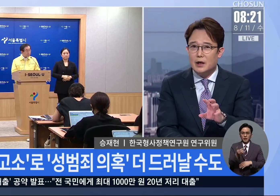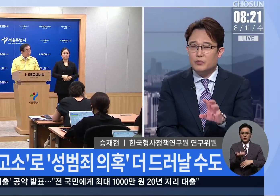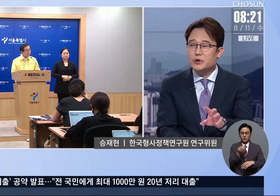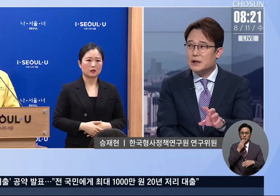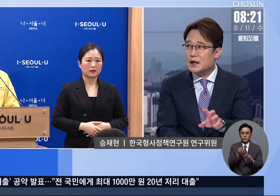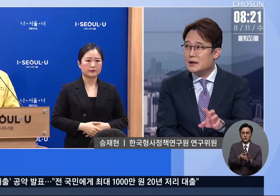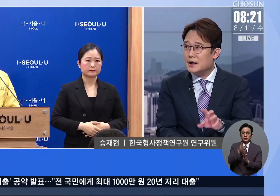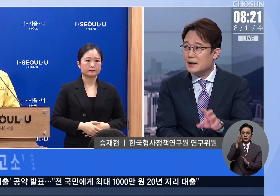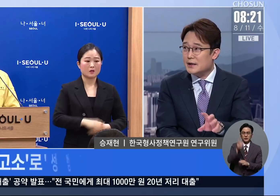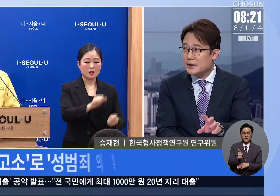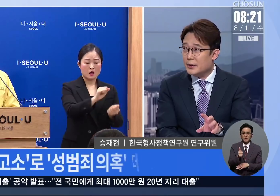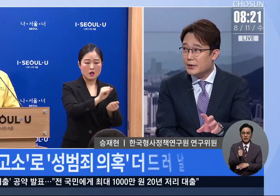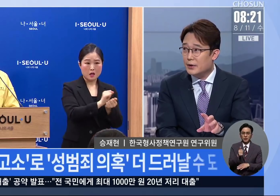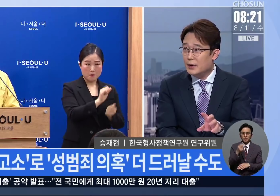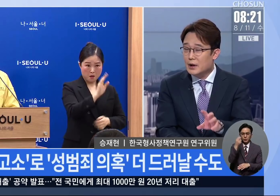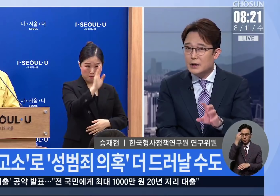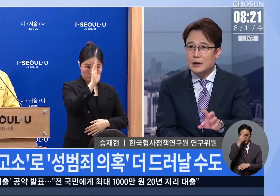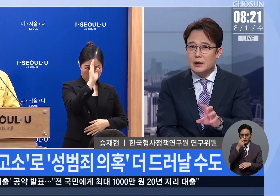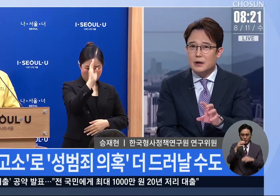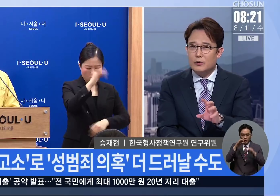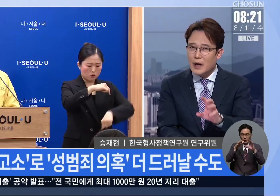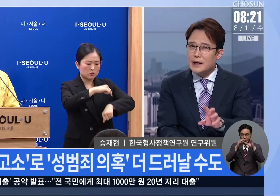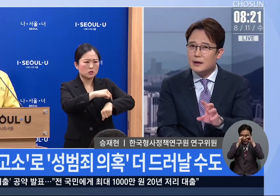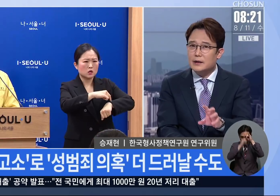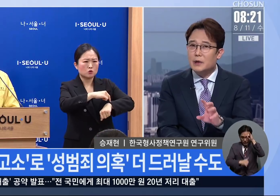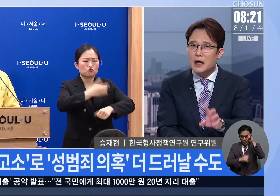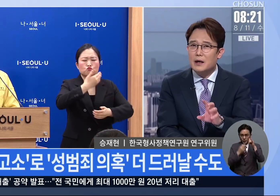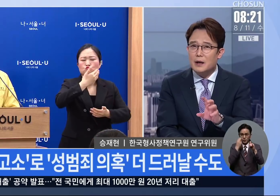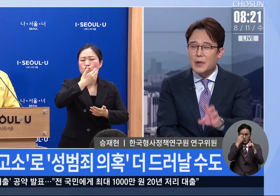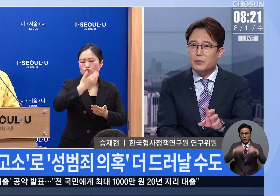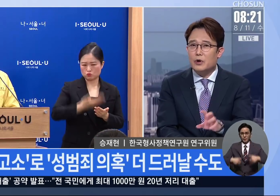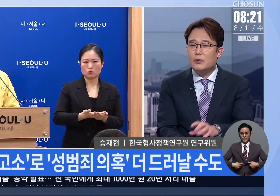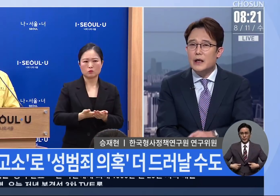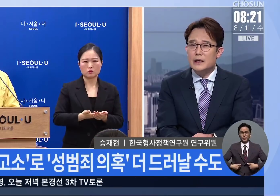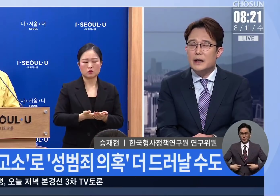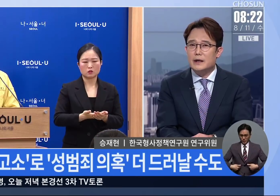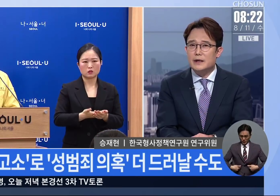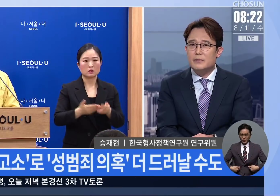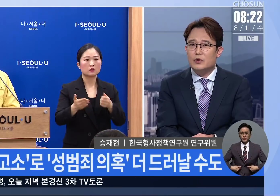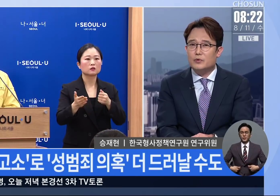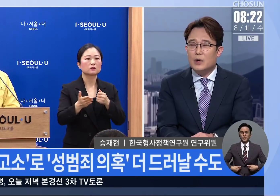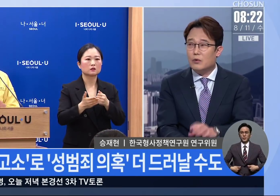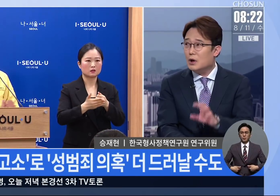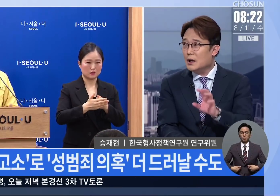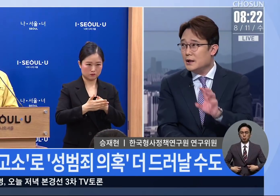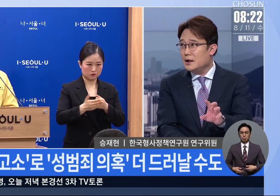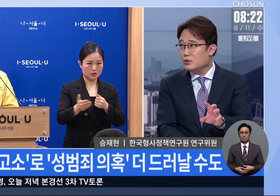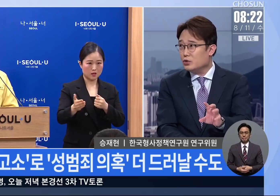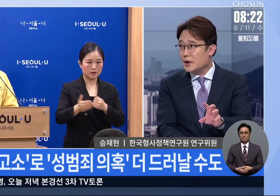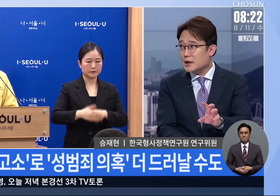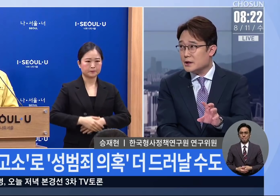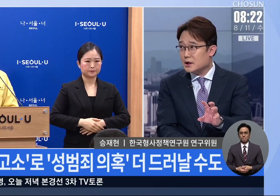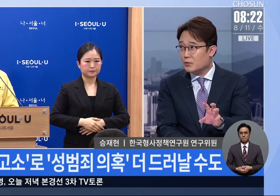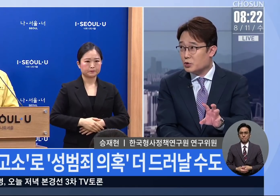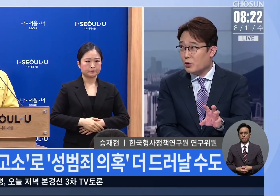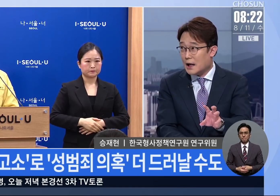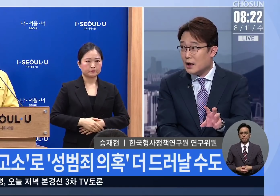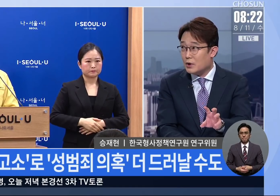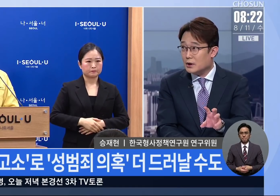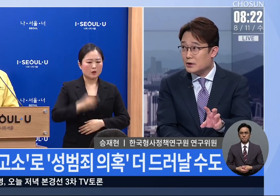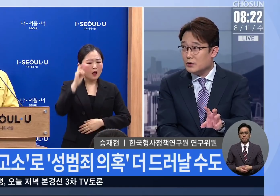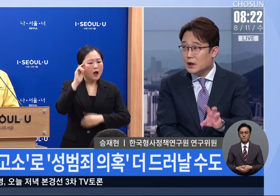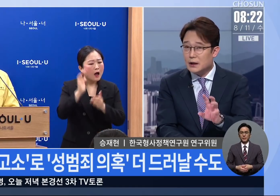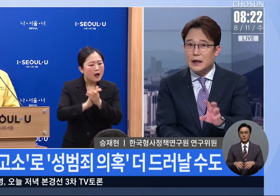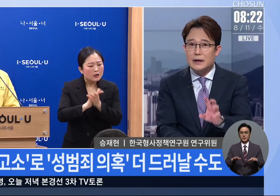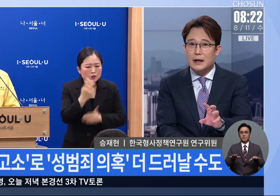굉장히 부적절한 이야기를 했어요. 그 굉장히 그거는 정말 100% 허위인 이야기를 했음에도 불구하고 이 유튜브에 대해서는 지금 고소 안